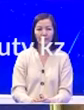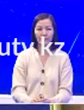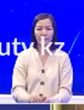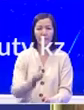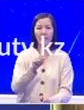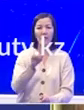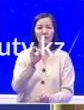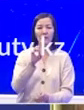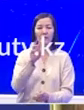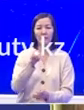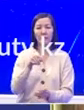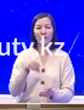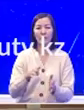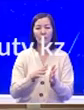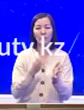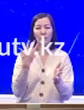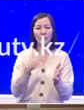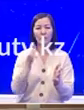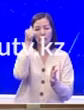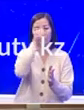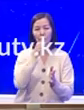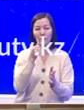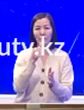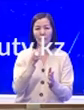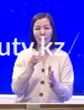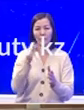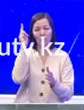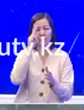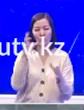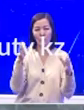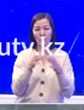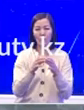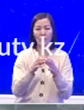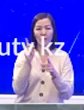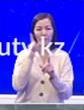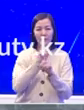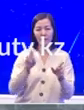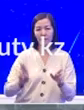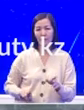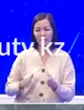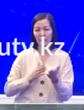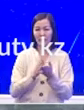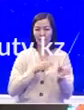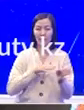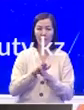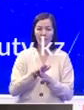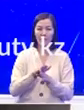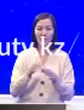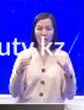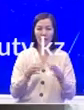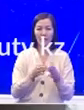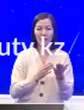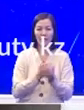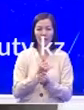Заманбек Батталханов 1950 жылдары осы ауданда бөлім меңгерушісі, мектеп директоры қызметін атқарған. Одан кейін атқару комитетінде қызмет